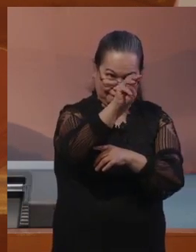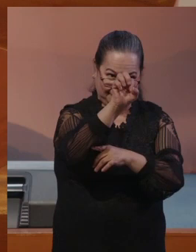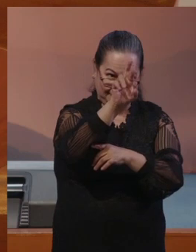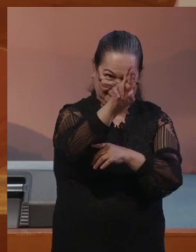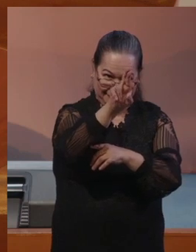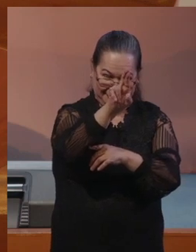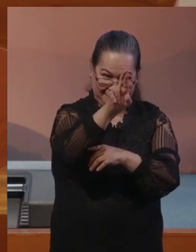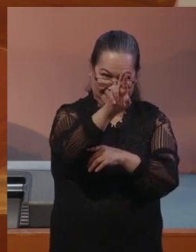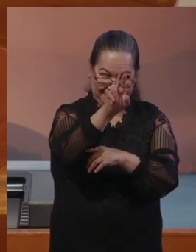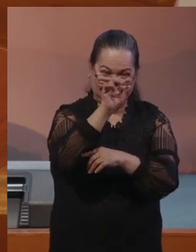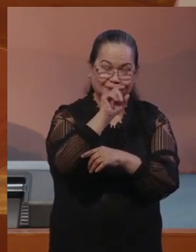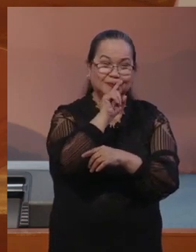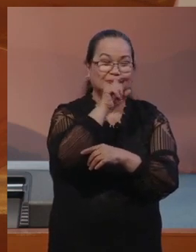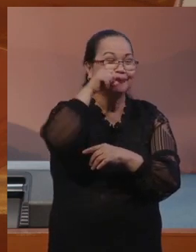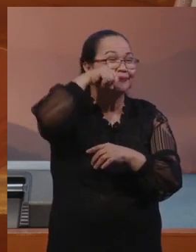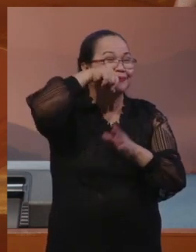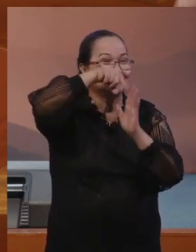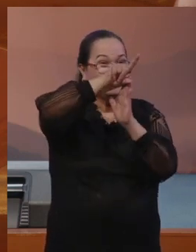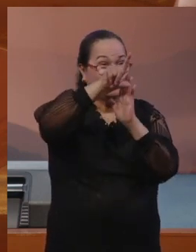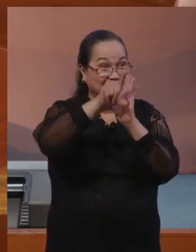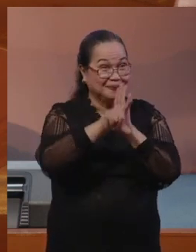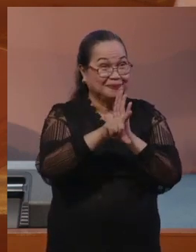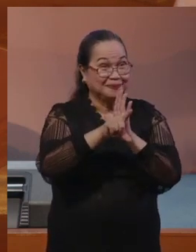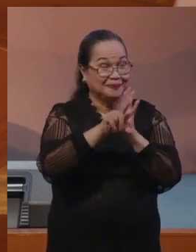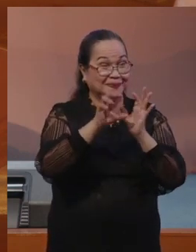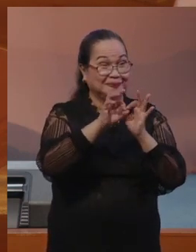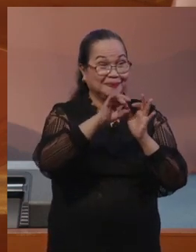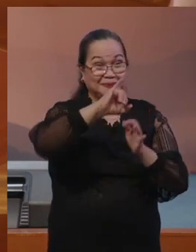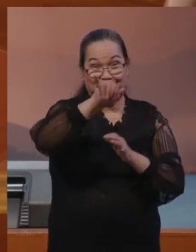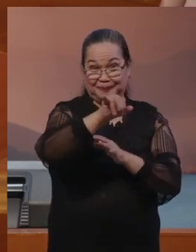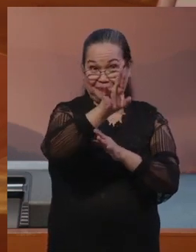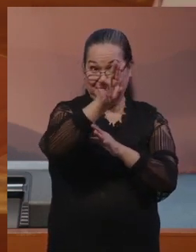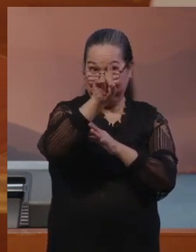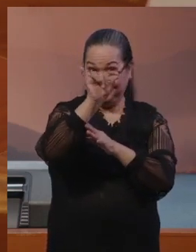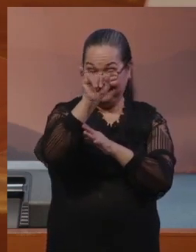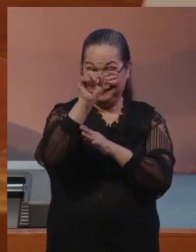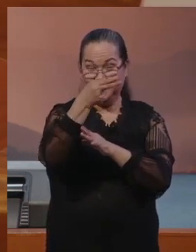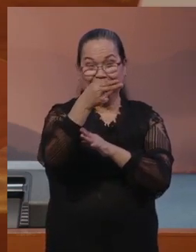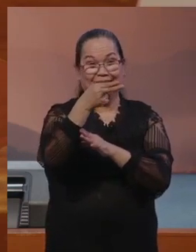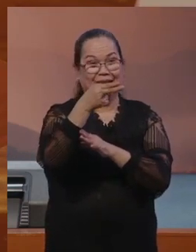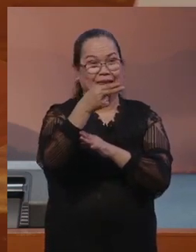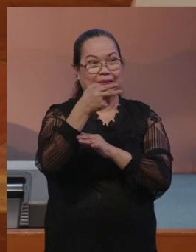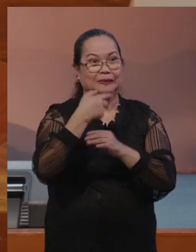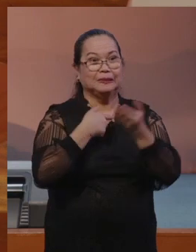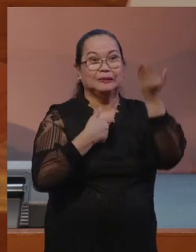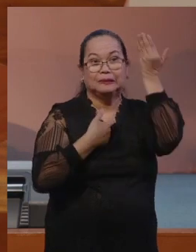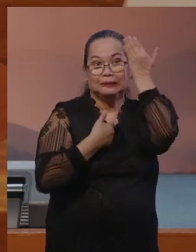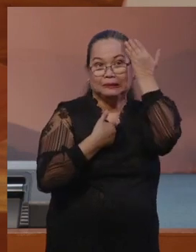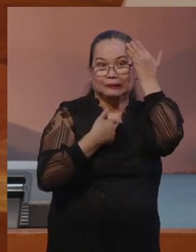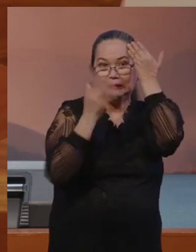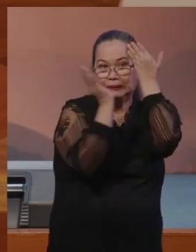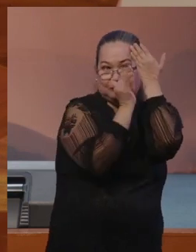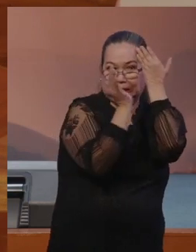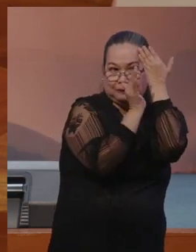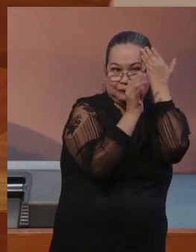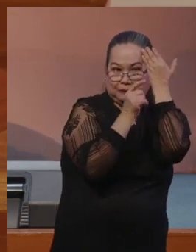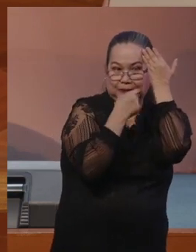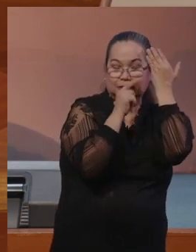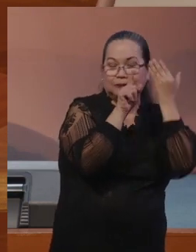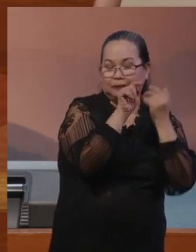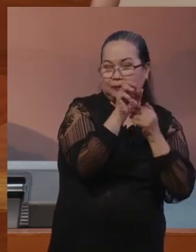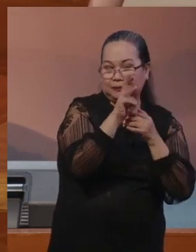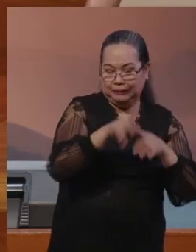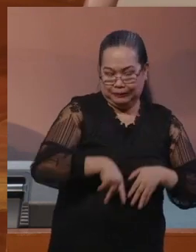Tamar po ay isang sister-in-law ni Judah na nagpanggap na prostitute